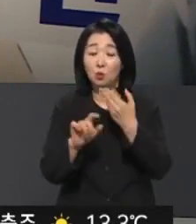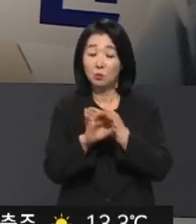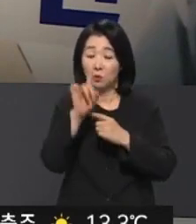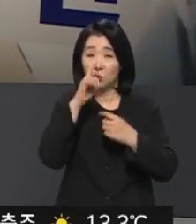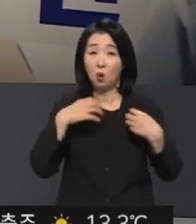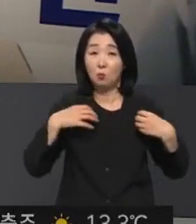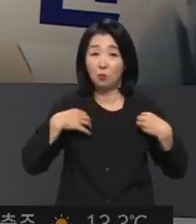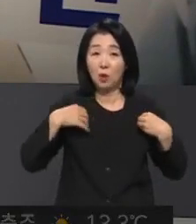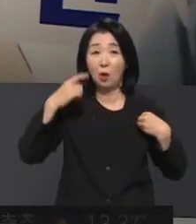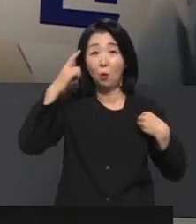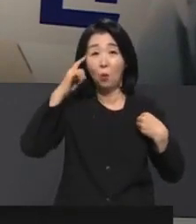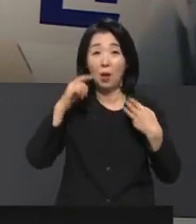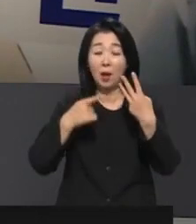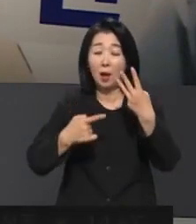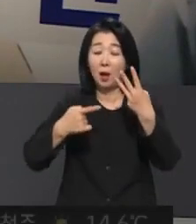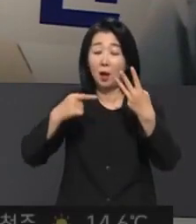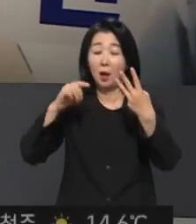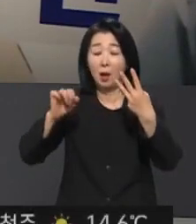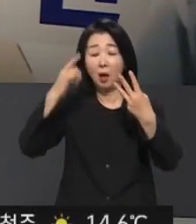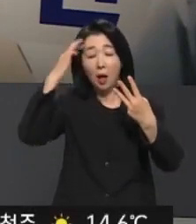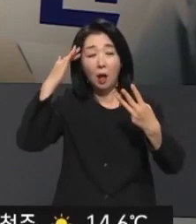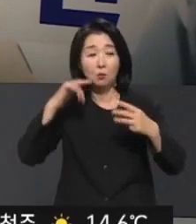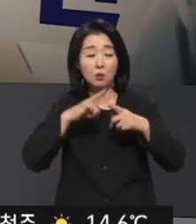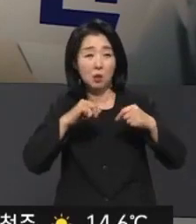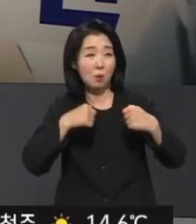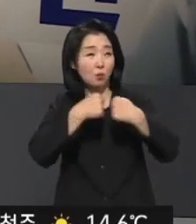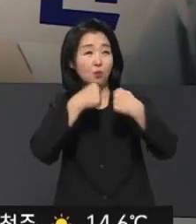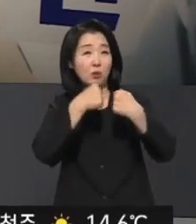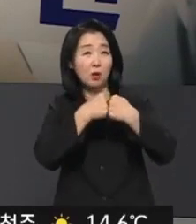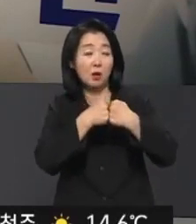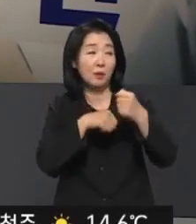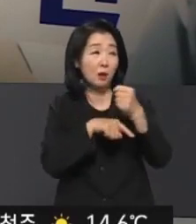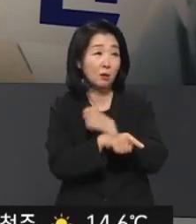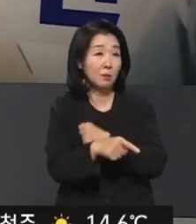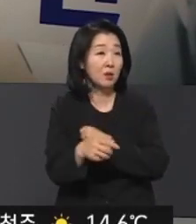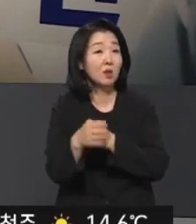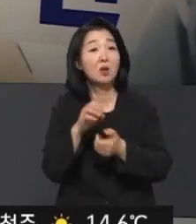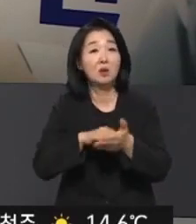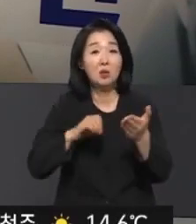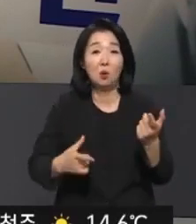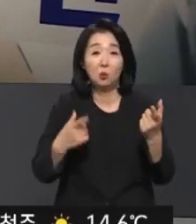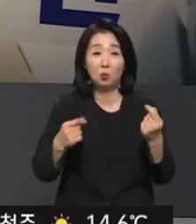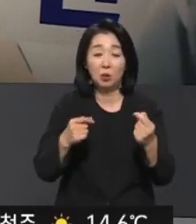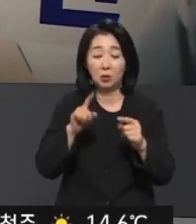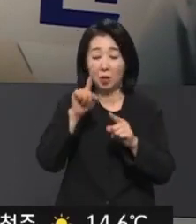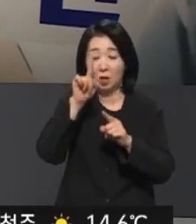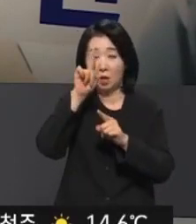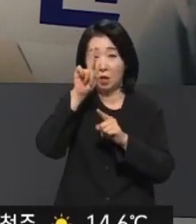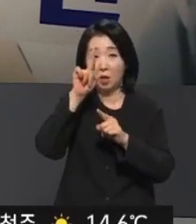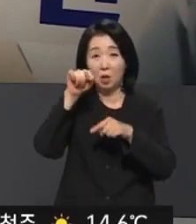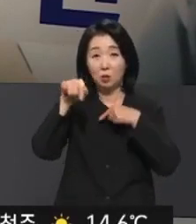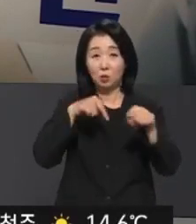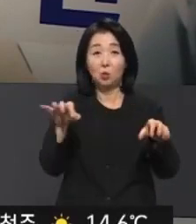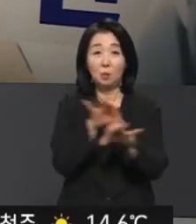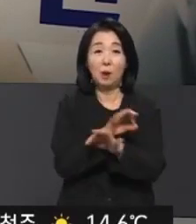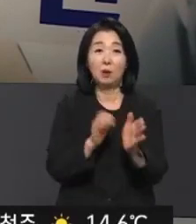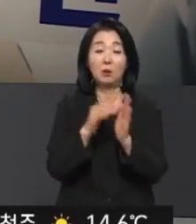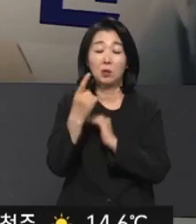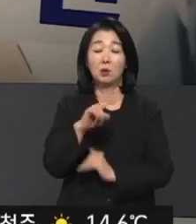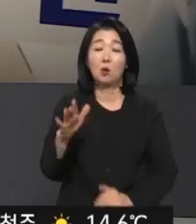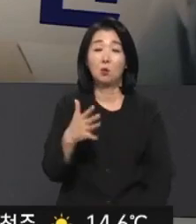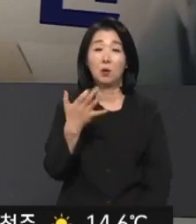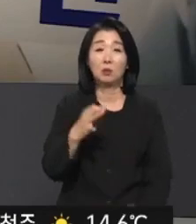항일투쟁의 역사가 의미를 잃어버린다는 지적이 나옵니다. 그렇게 해서 정권이 교체된 뒤에는 다시 1919년